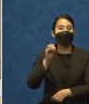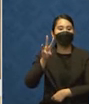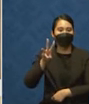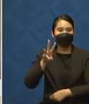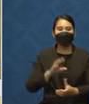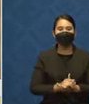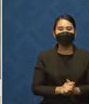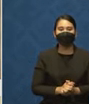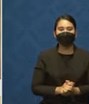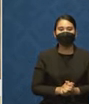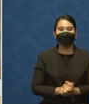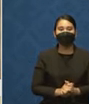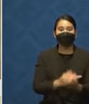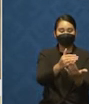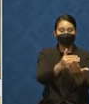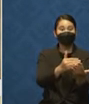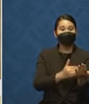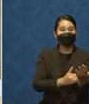ในคำขอนะครับ